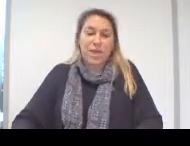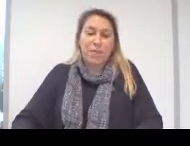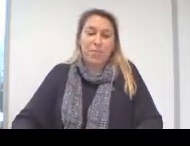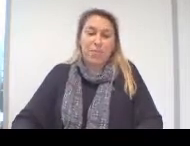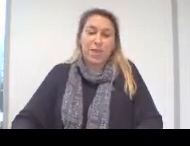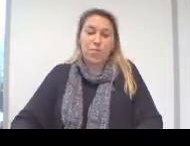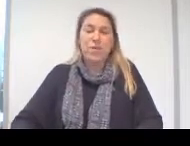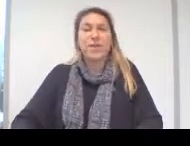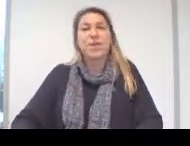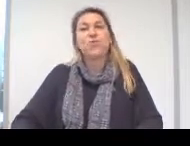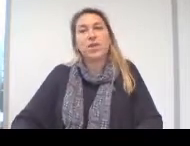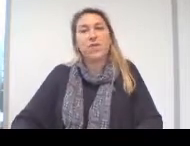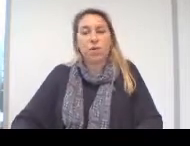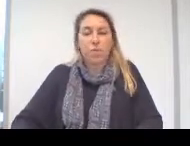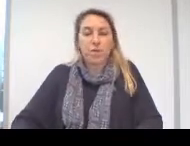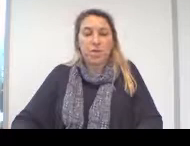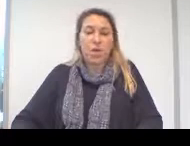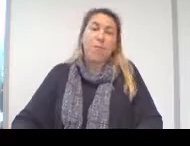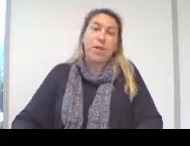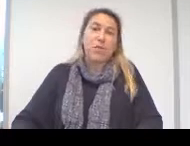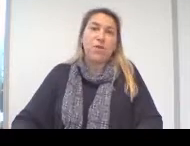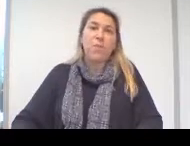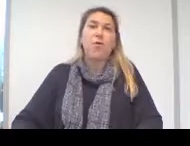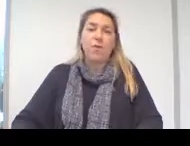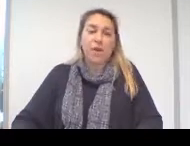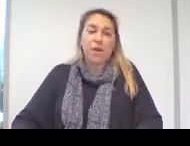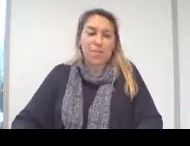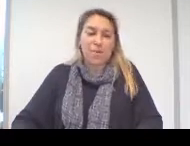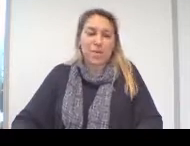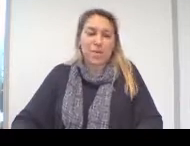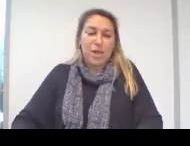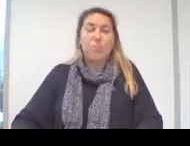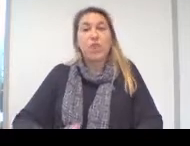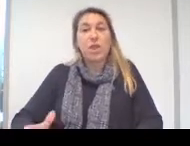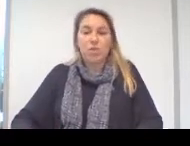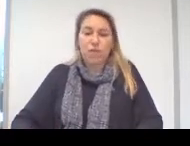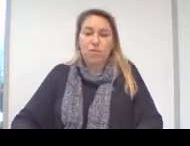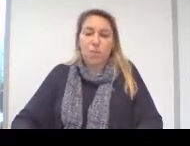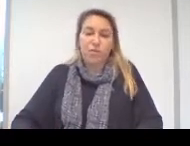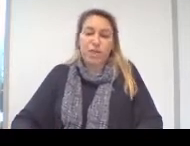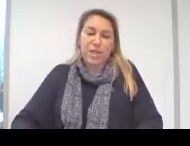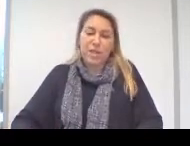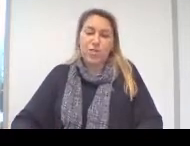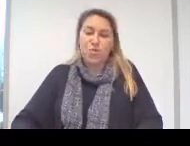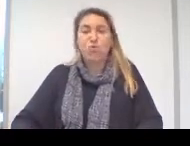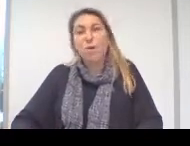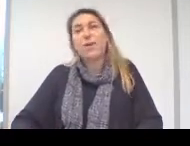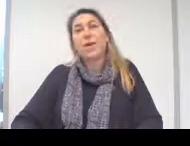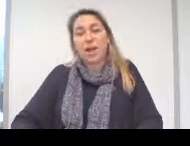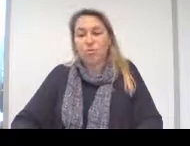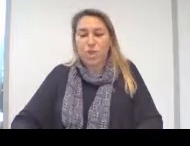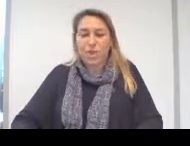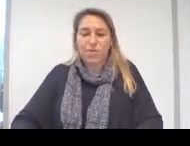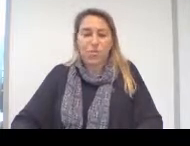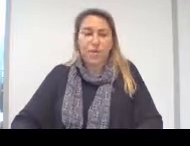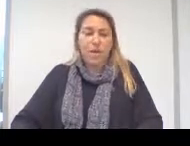toute l'équipe qui s'est mobilisée au sein de Via Compétences, particulièrement Régis et Betty, mais aussi les collègues de la professionnalisation du web et de